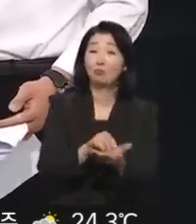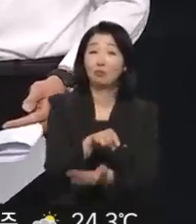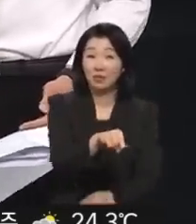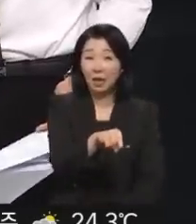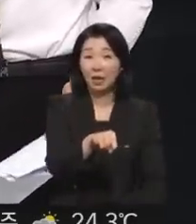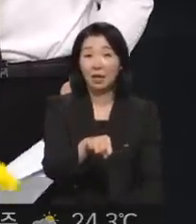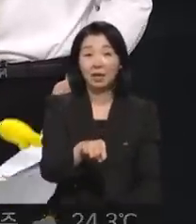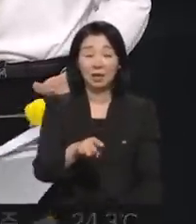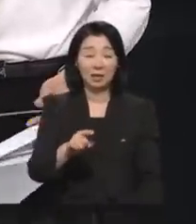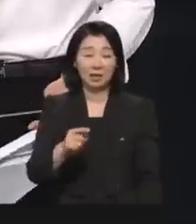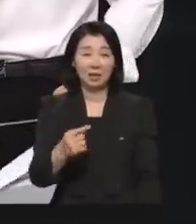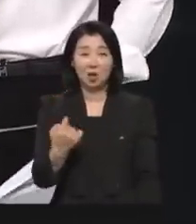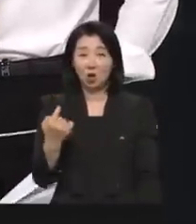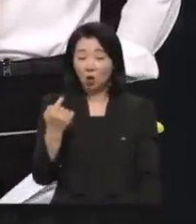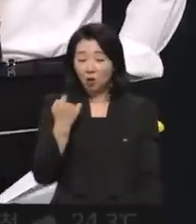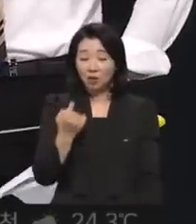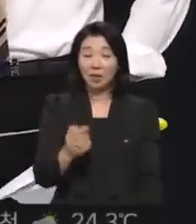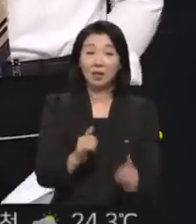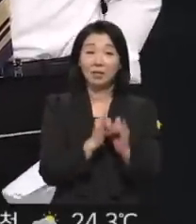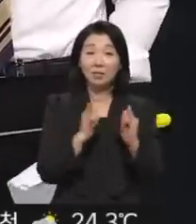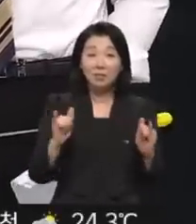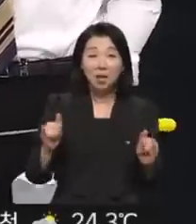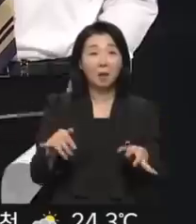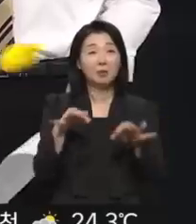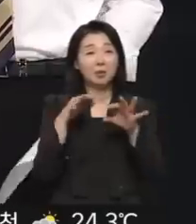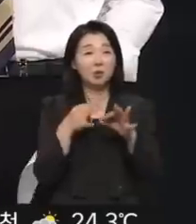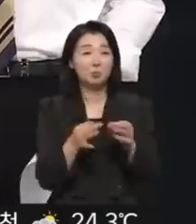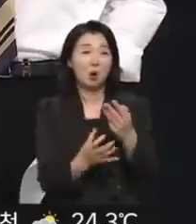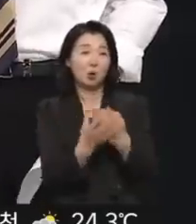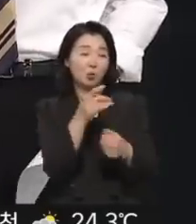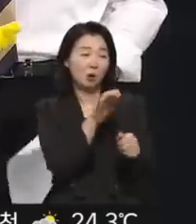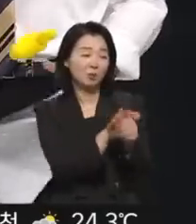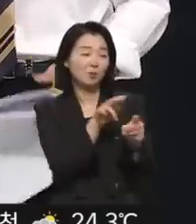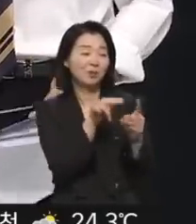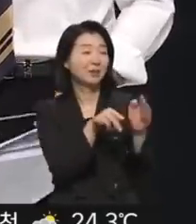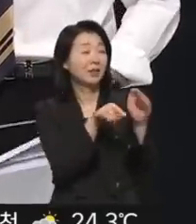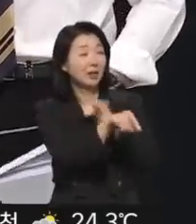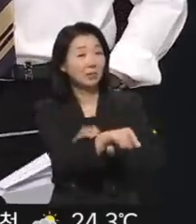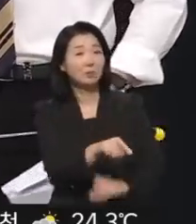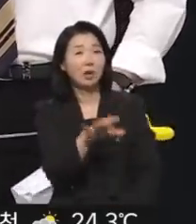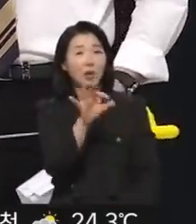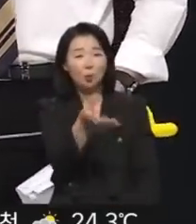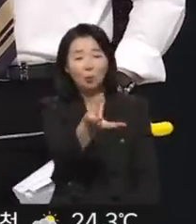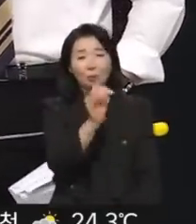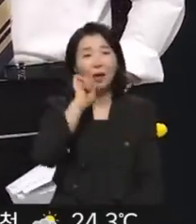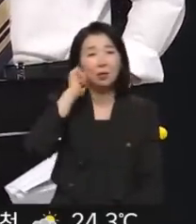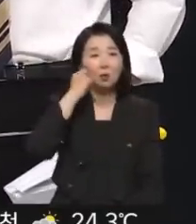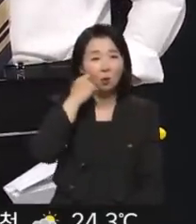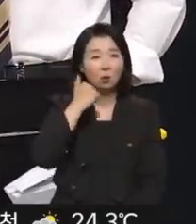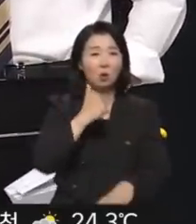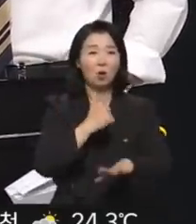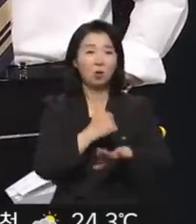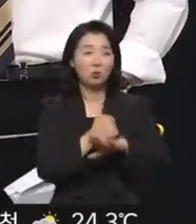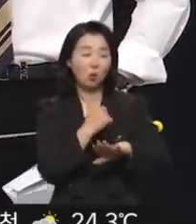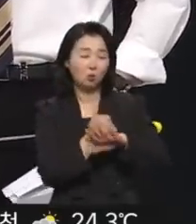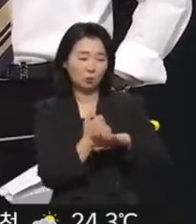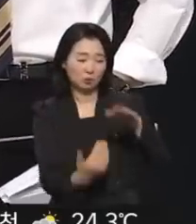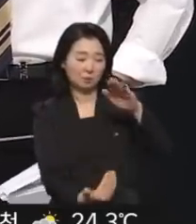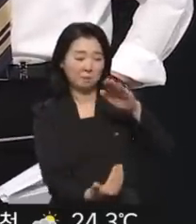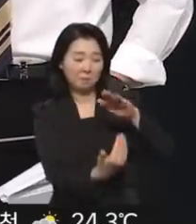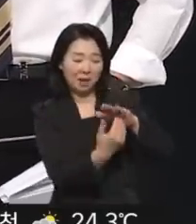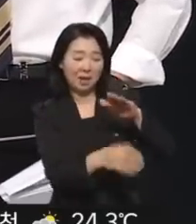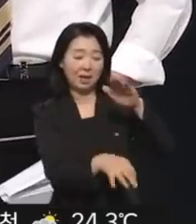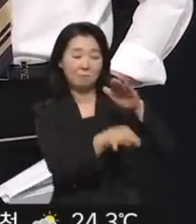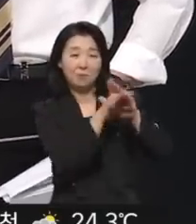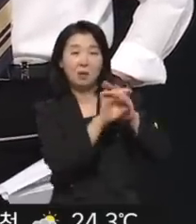이 서민금융통합지원센터를 찾았죠. 돈을 구하기 어려운 취약계층에 100만 원 한도로 돈을 빌려주는 긴급